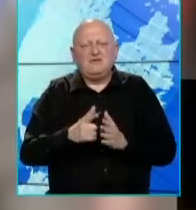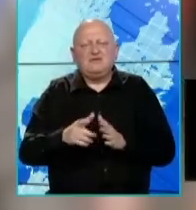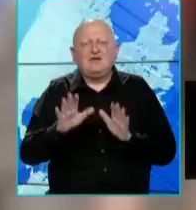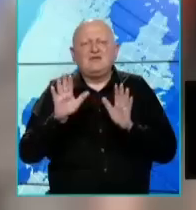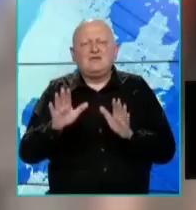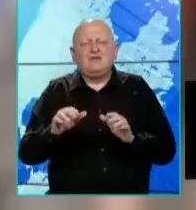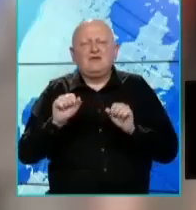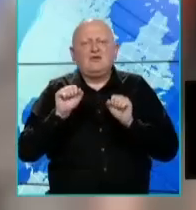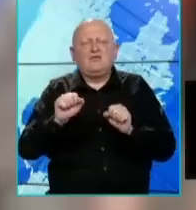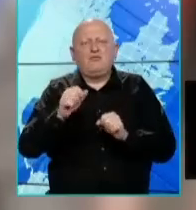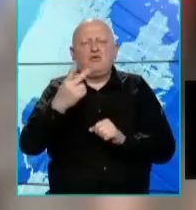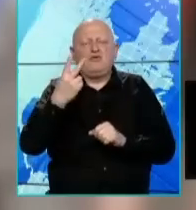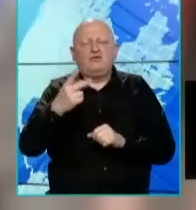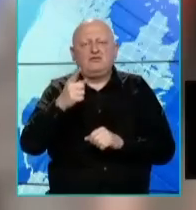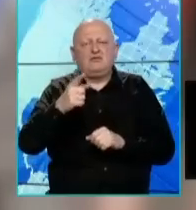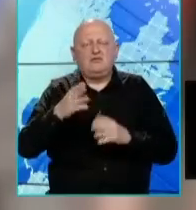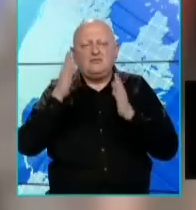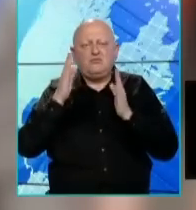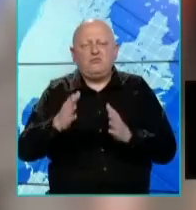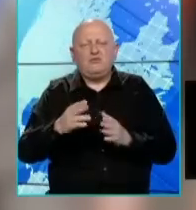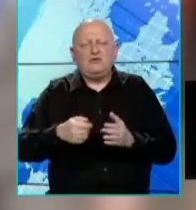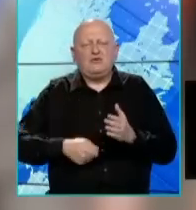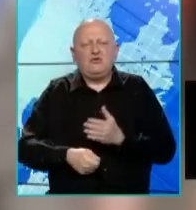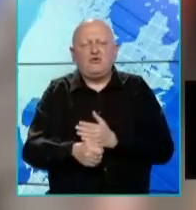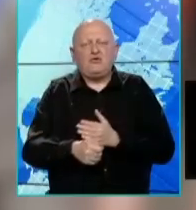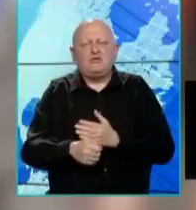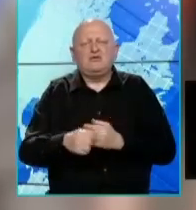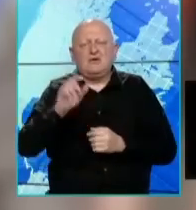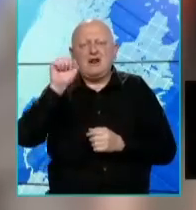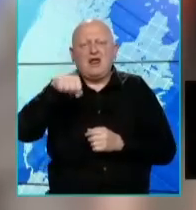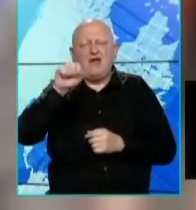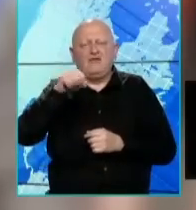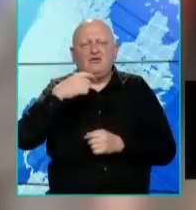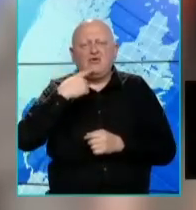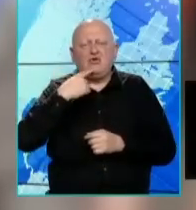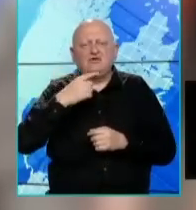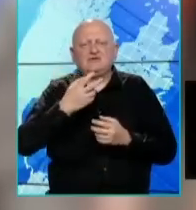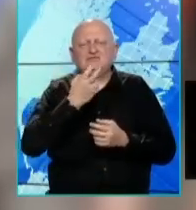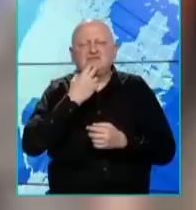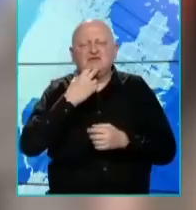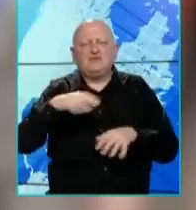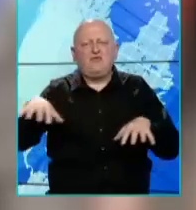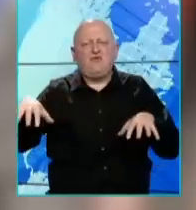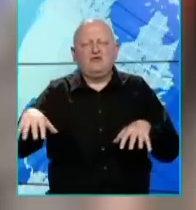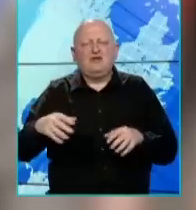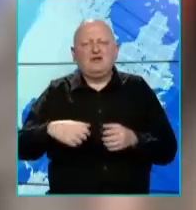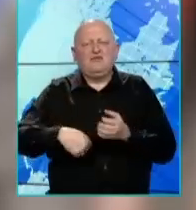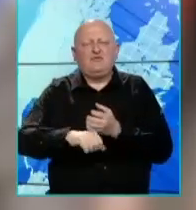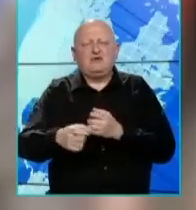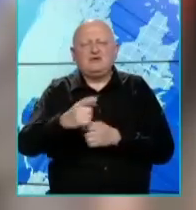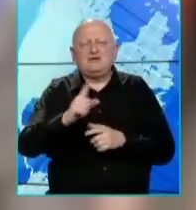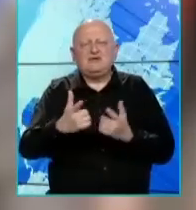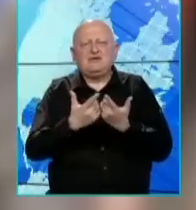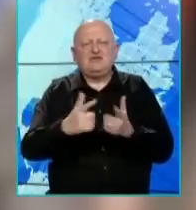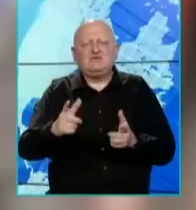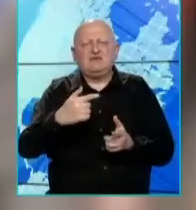stop. Bojkot ovog dvojca i njihovih poslušnika, korumpiranih klimača glava koji se smješkaju u udobnim foteljama saveza. Ne